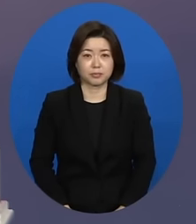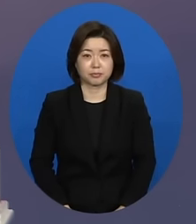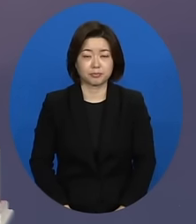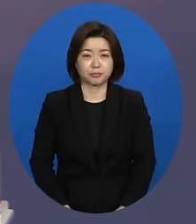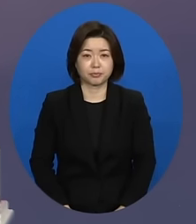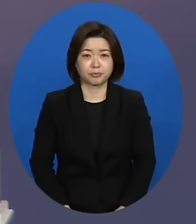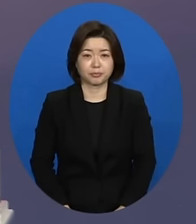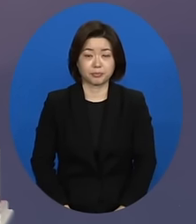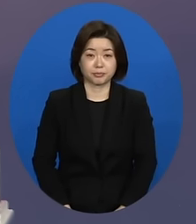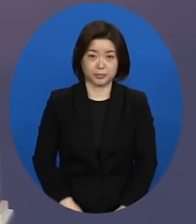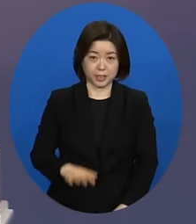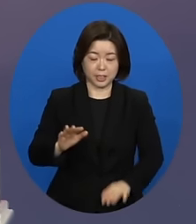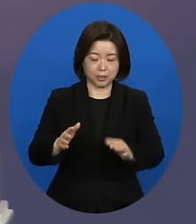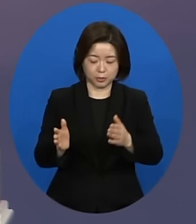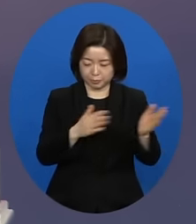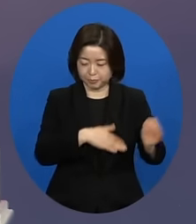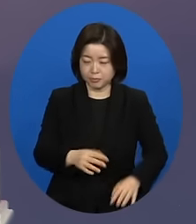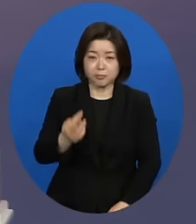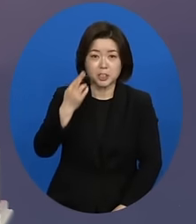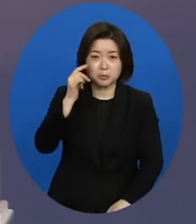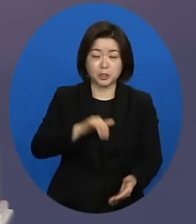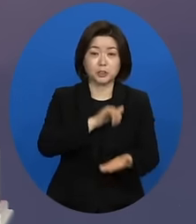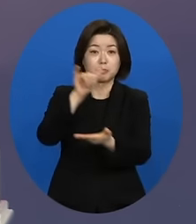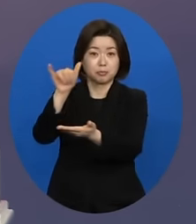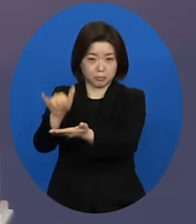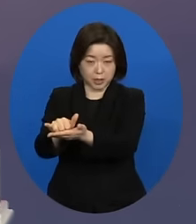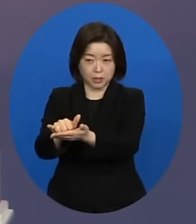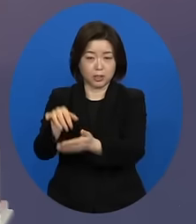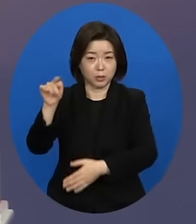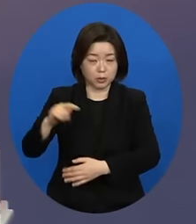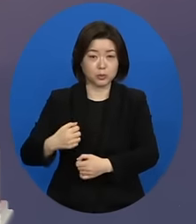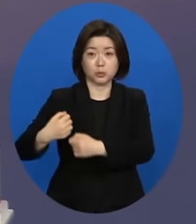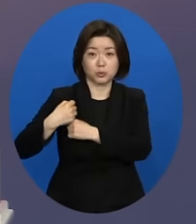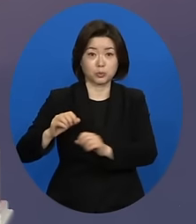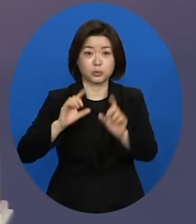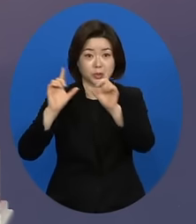미국에 들어갔습니다. 군대 생활을 했습니다.